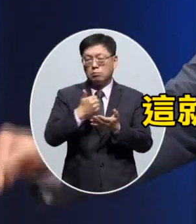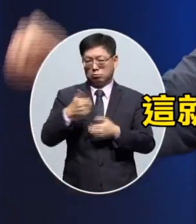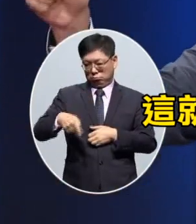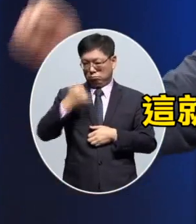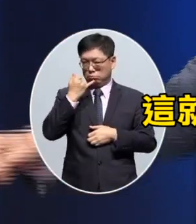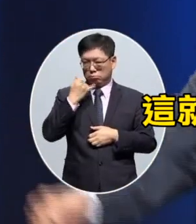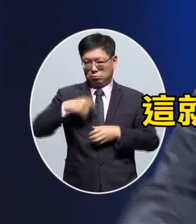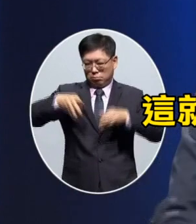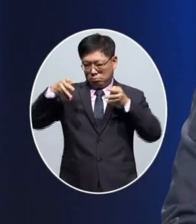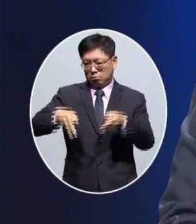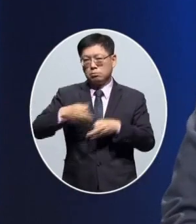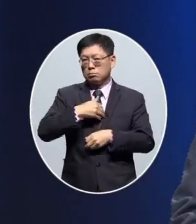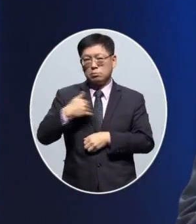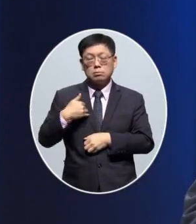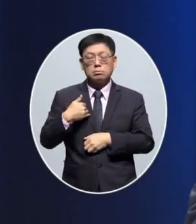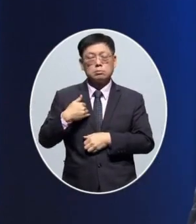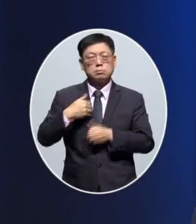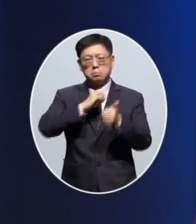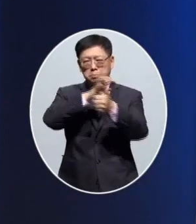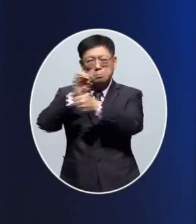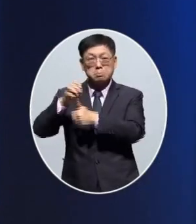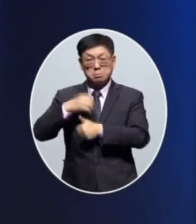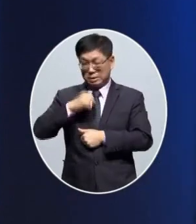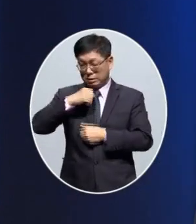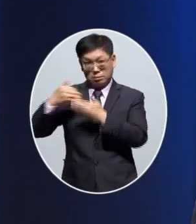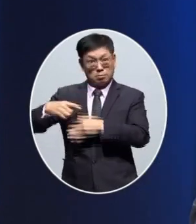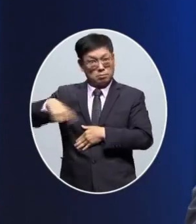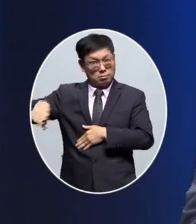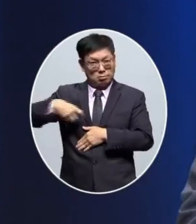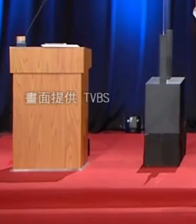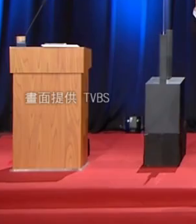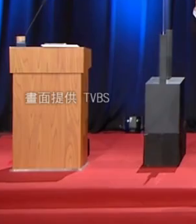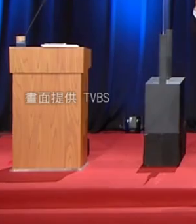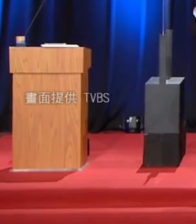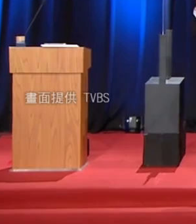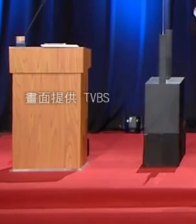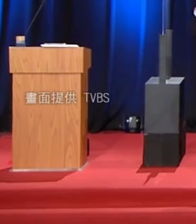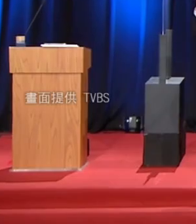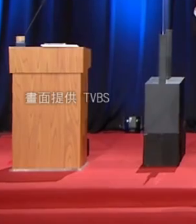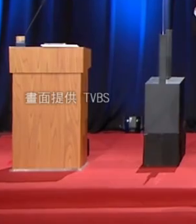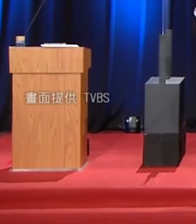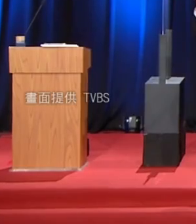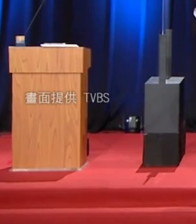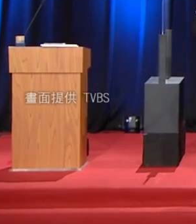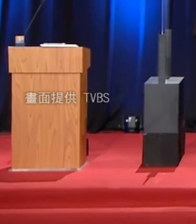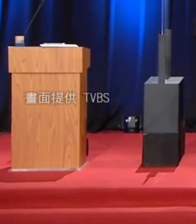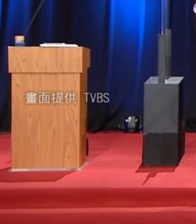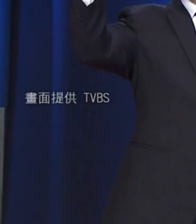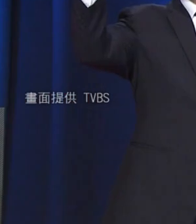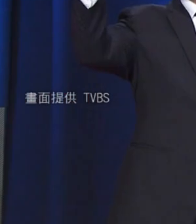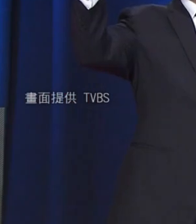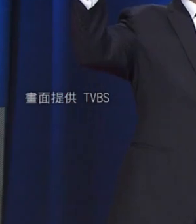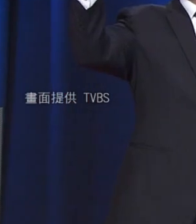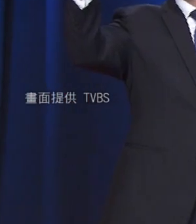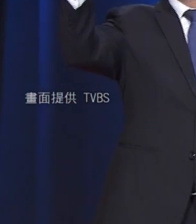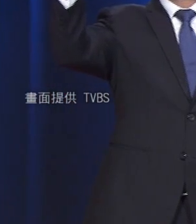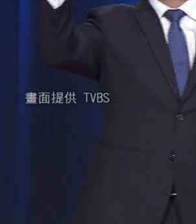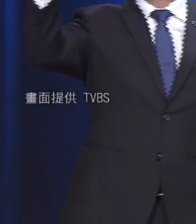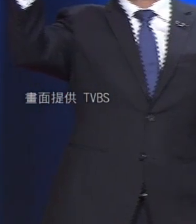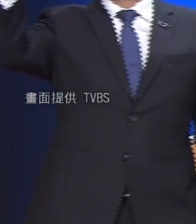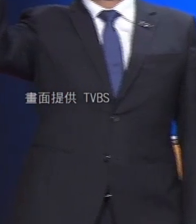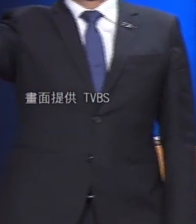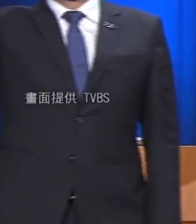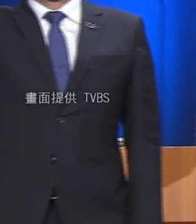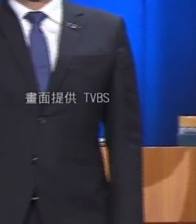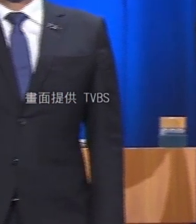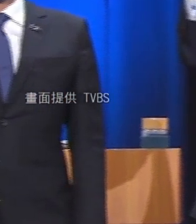了国民党自家人在这个自己自嗨之外，我觉得，因为其实这些候选人，其实说